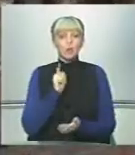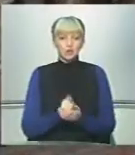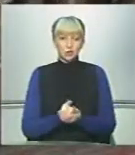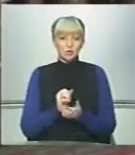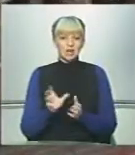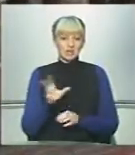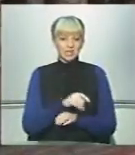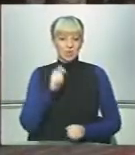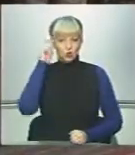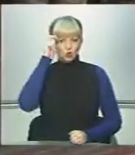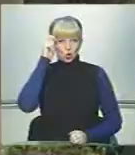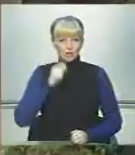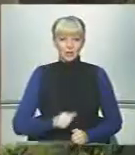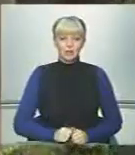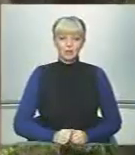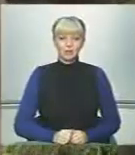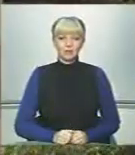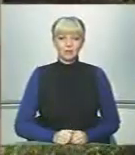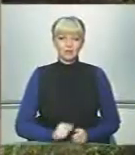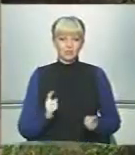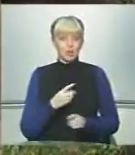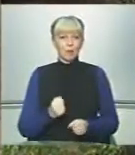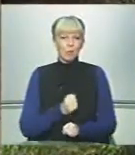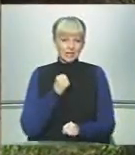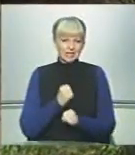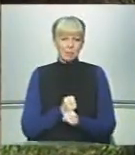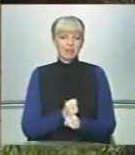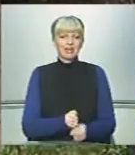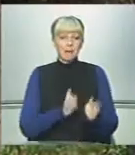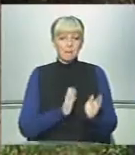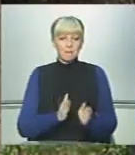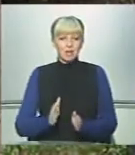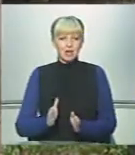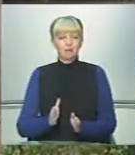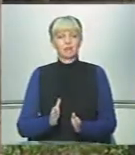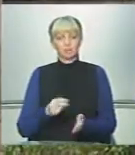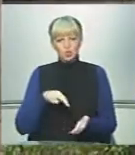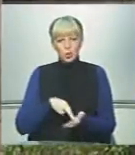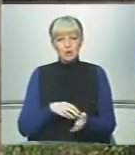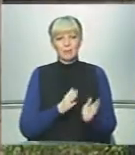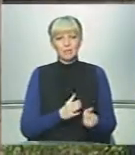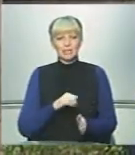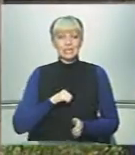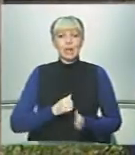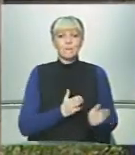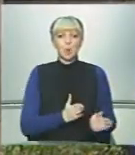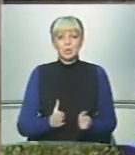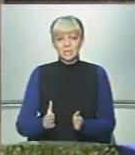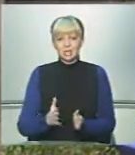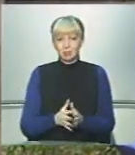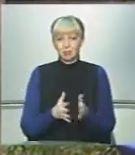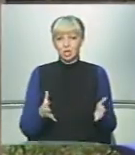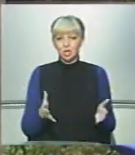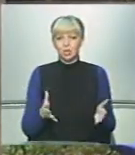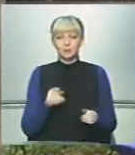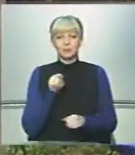для усіх чоловіків. По-перше, дисципліна, порядок є, стаєш дисциплінованим, самостійним